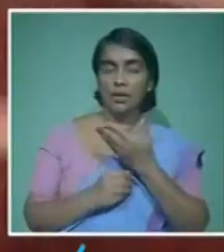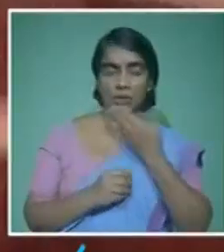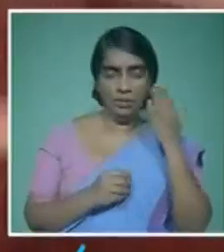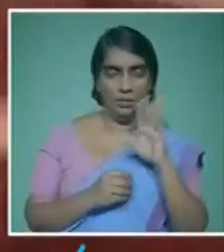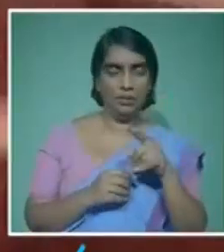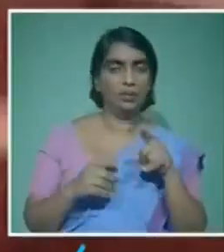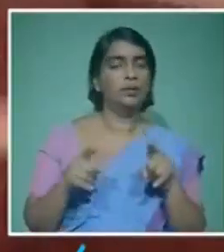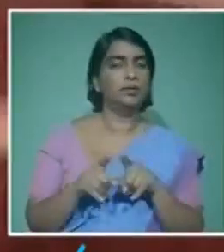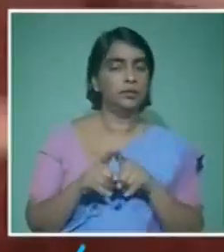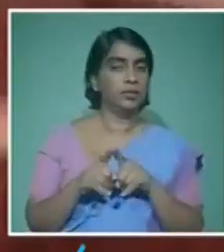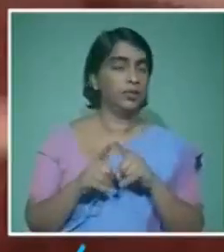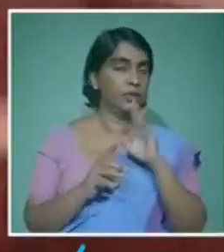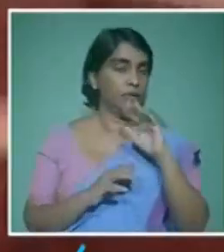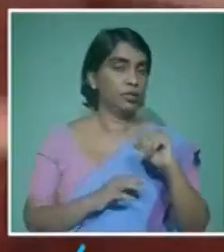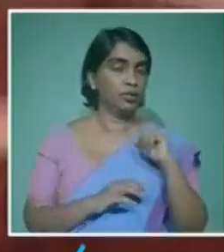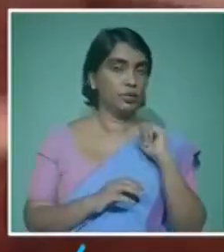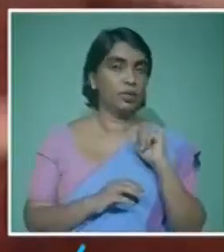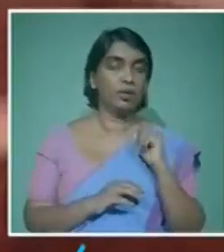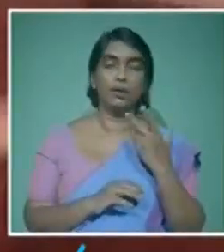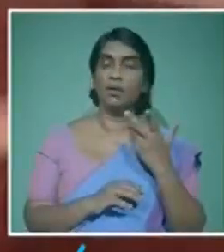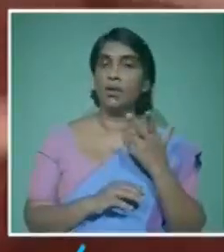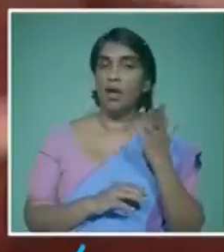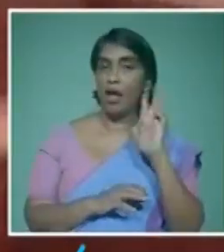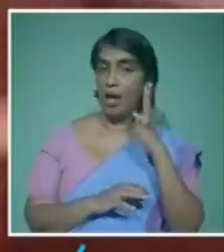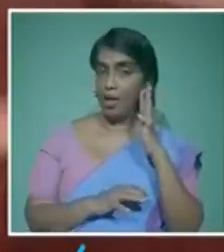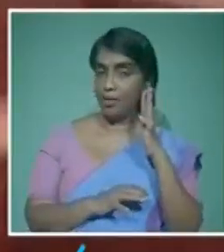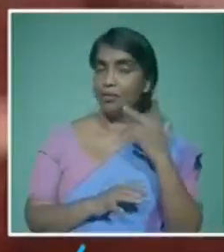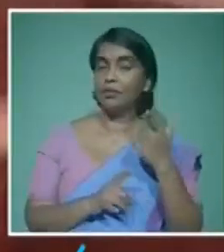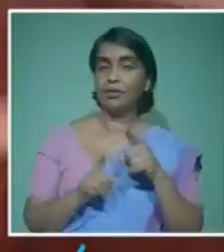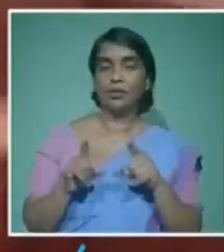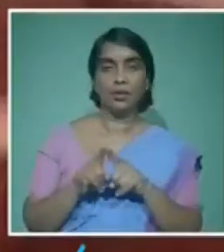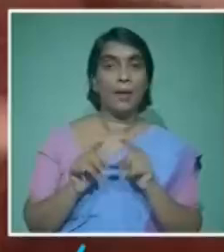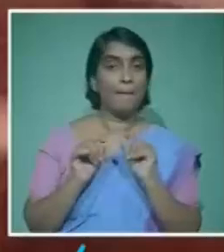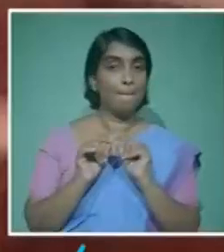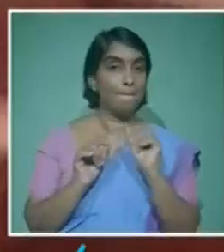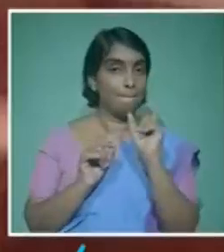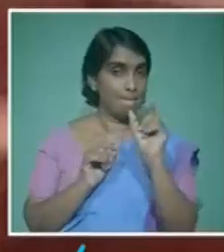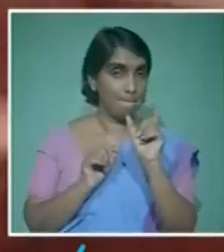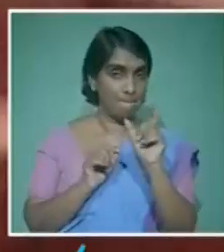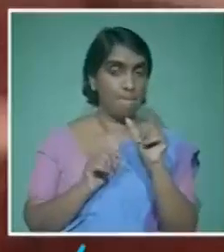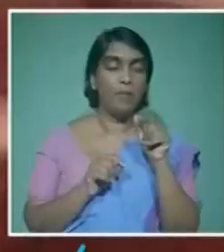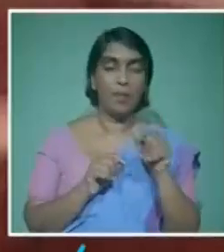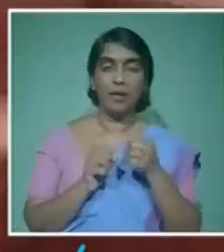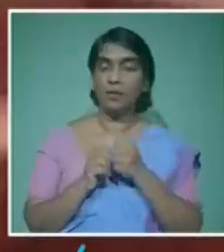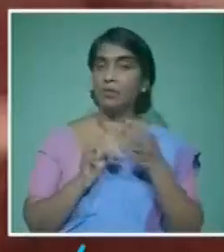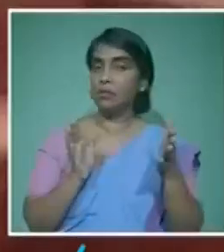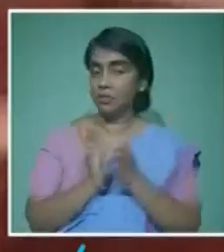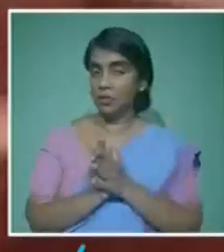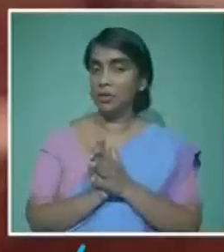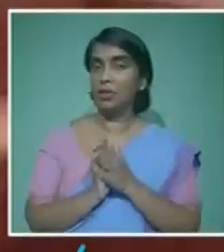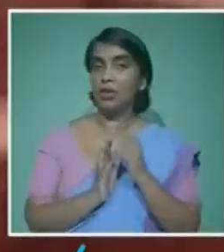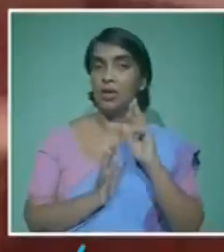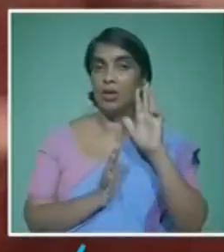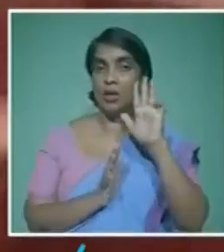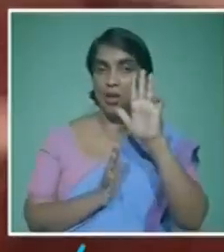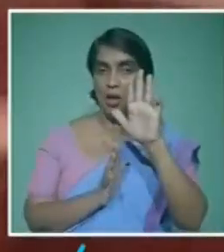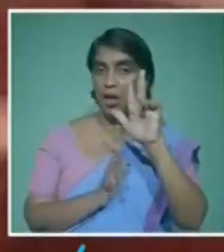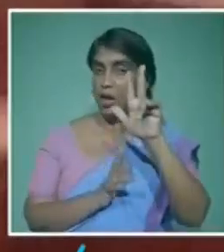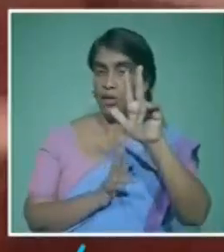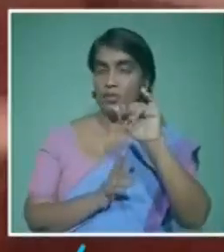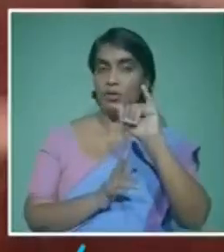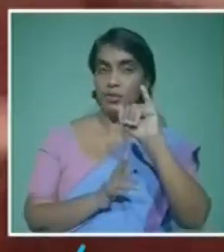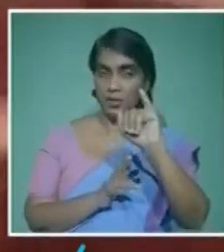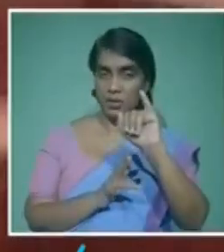சக்திகளுக்கேற்ப மின்கலத்தின் மின் ரப்பலுக்கு சுமார் 86 ரூபாய் முதல் ஆகக்கூடியது 800 ரூபாய் வரையிலே